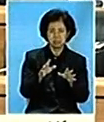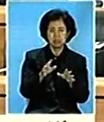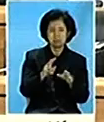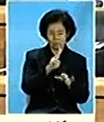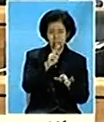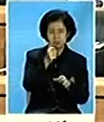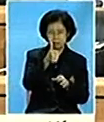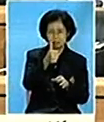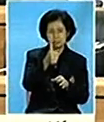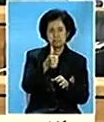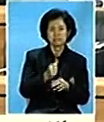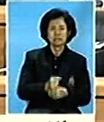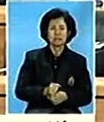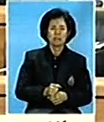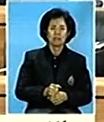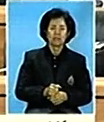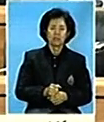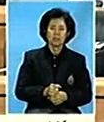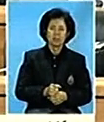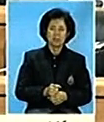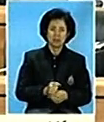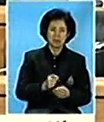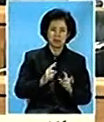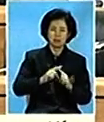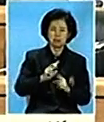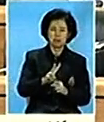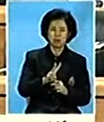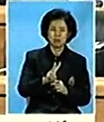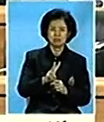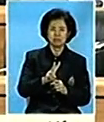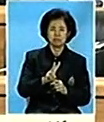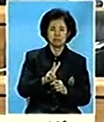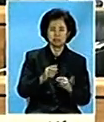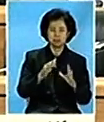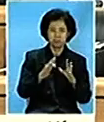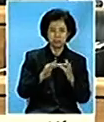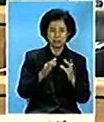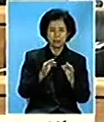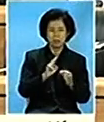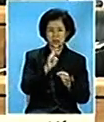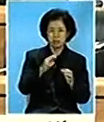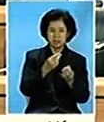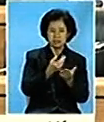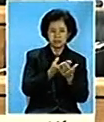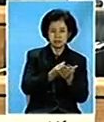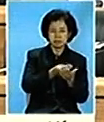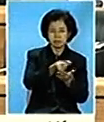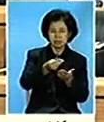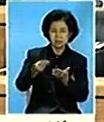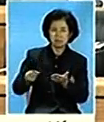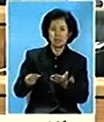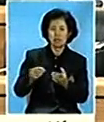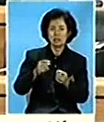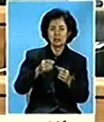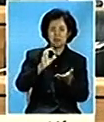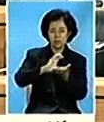เลสนักนะครับส่วนที่2นะครับในเรื่องของการที่จะใช้จ่ายงบประมาณเนี่ย ไปทิศทาง